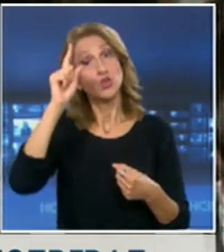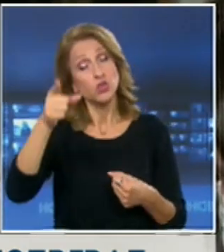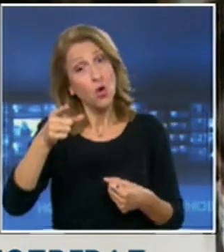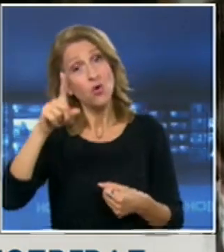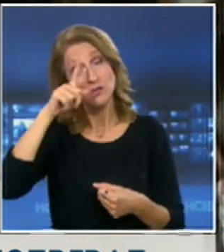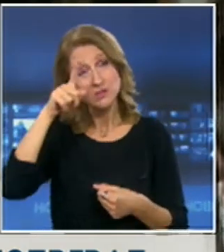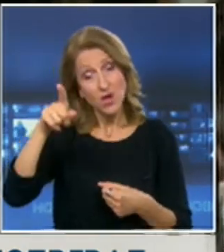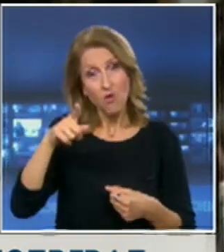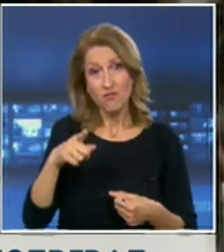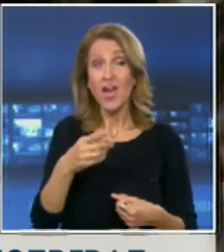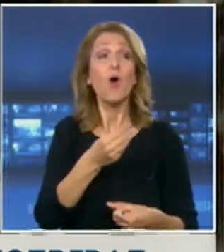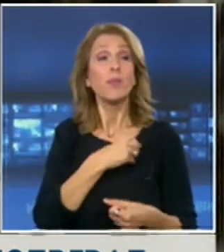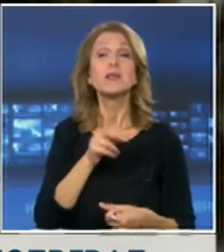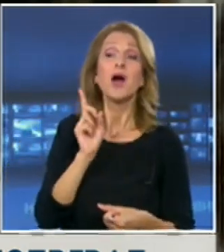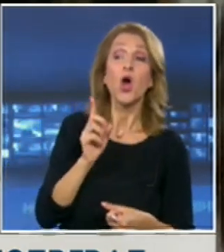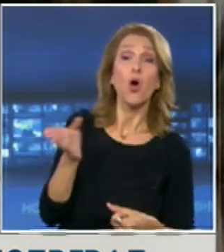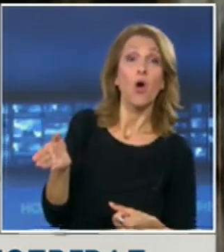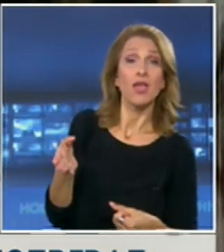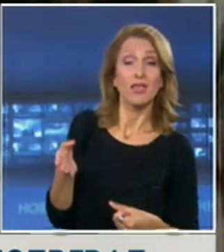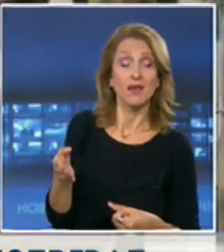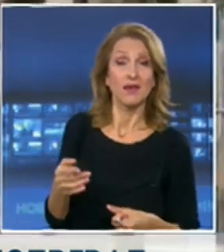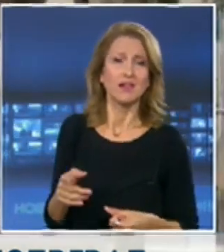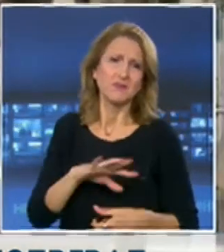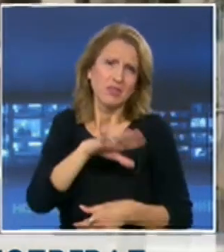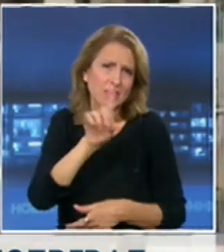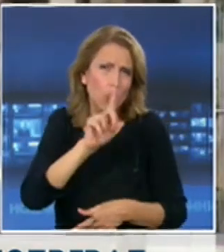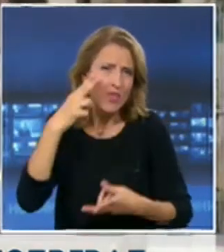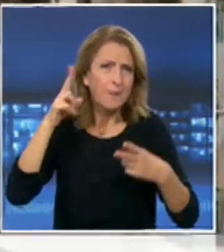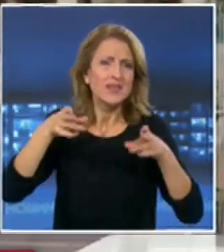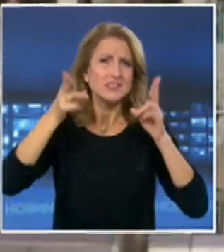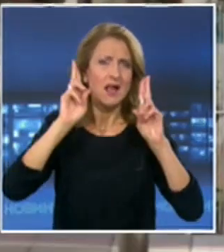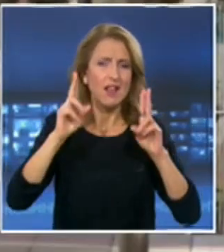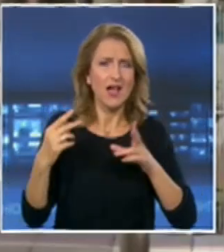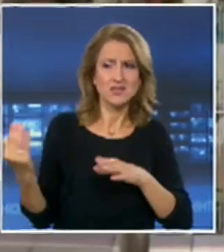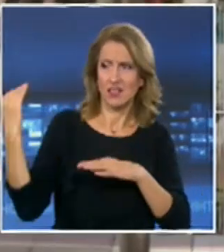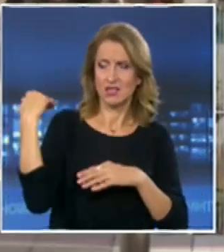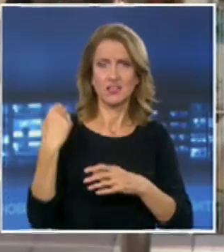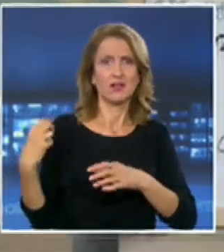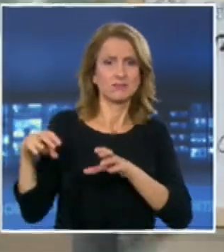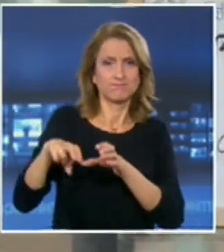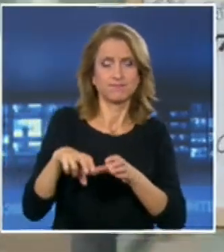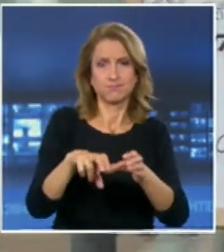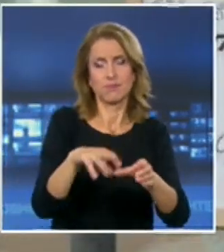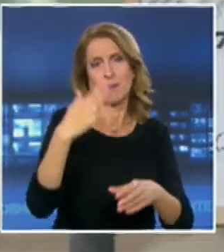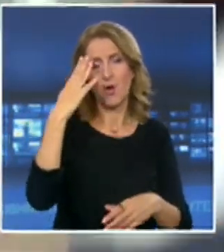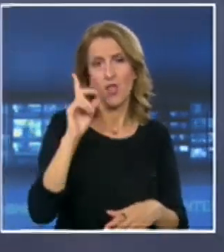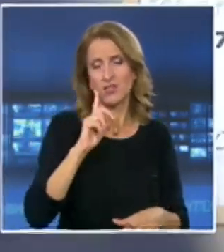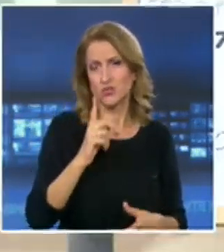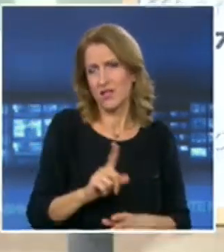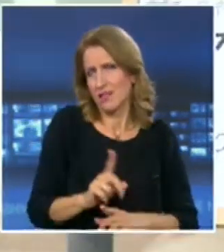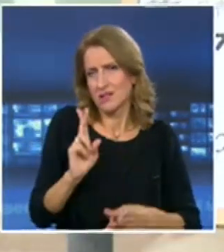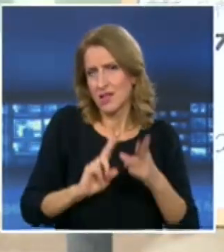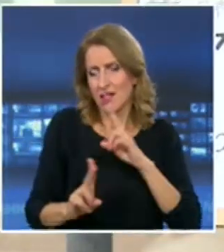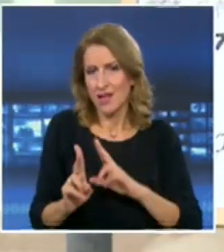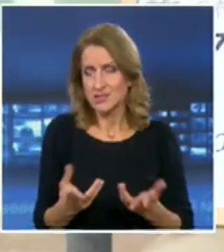направим човек на годината. Дали предложението Благоевград да се затвори за 3 седмици ще бъде прието, ще стане ясно